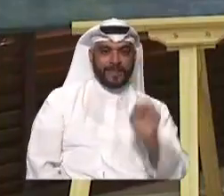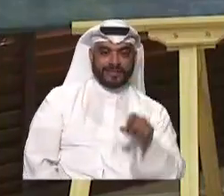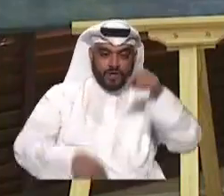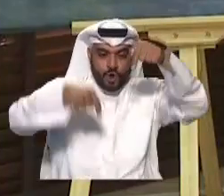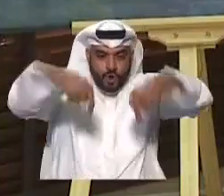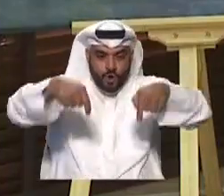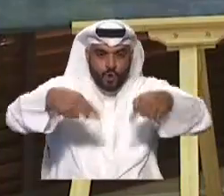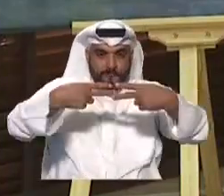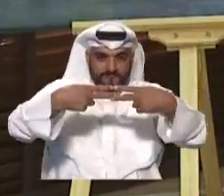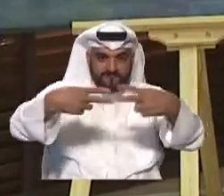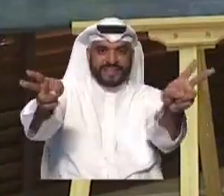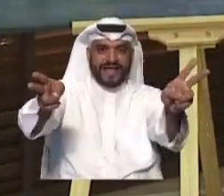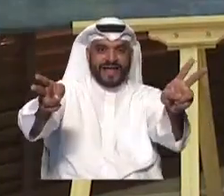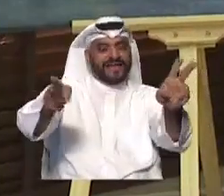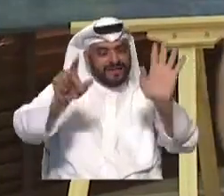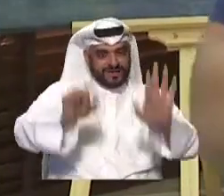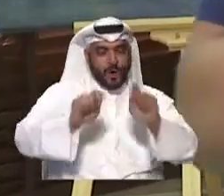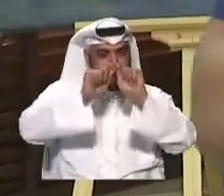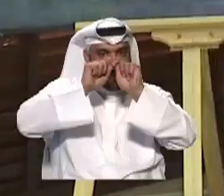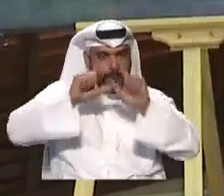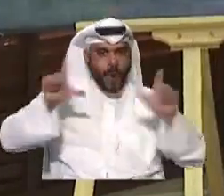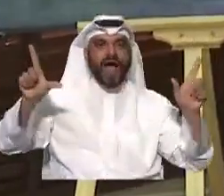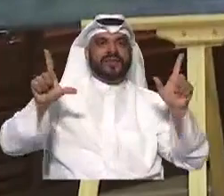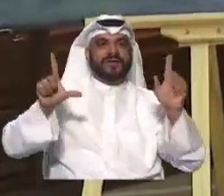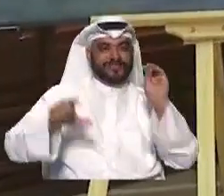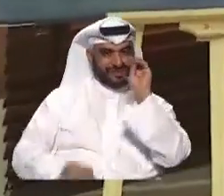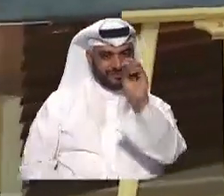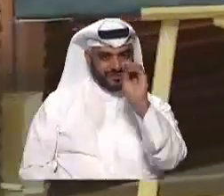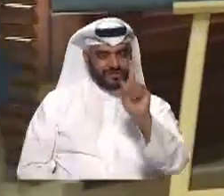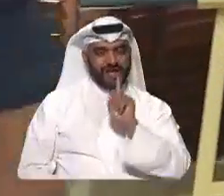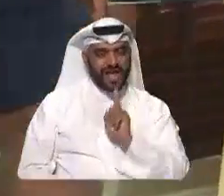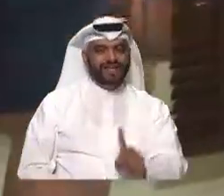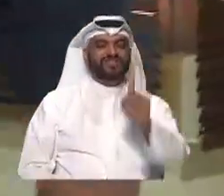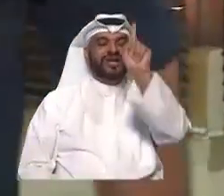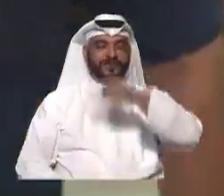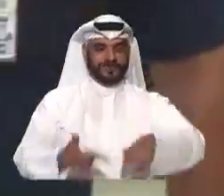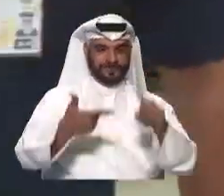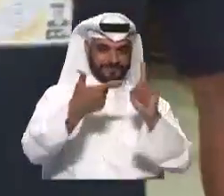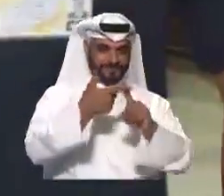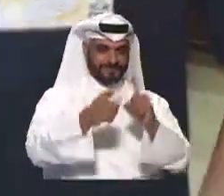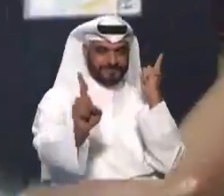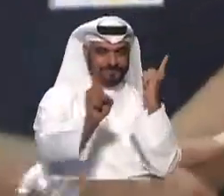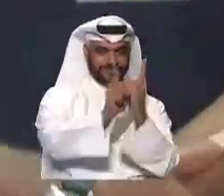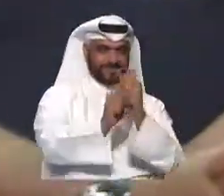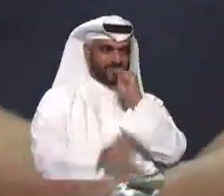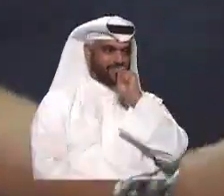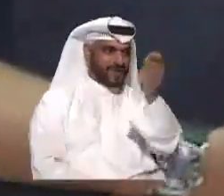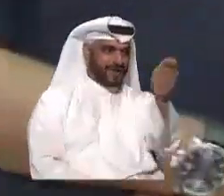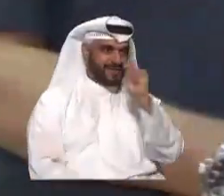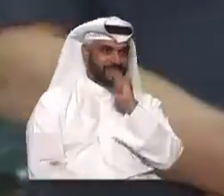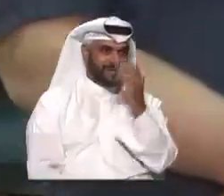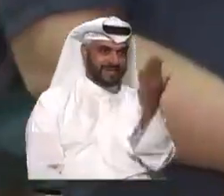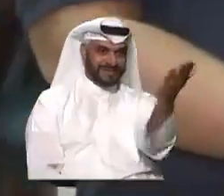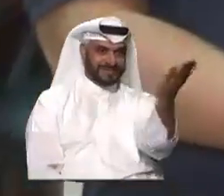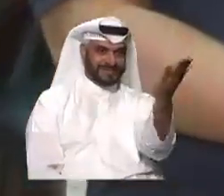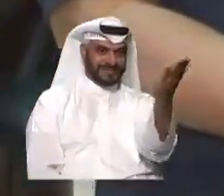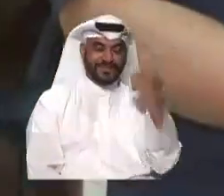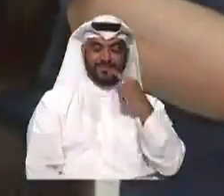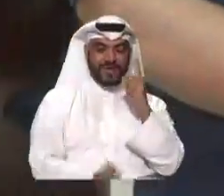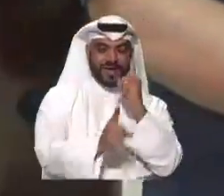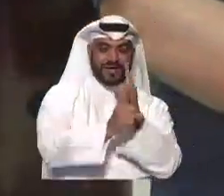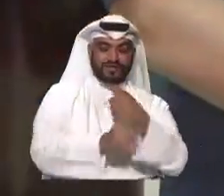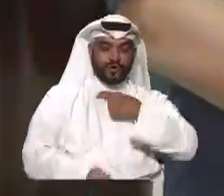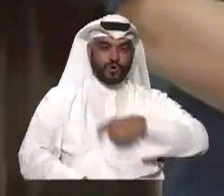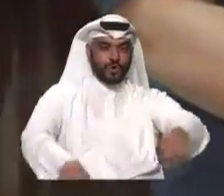سيطبق العديد من الأمور، ستكون واضحة إن شاء الله من خلال ضيفي وضيفكم في الجانب الآخر العميد إياد الحداد مدير عام أمن المنافذ